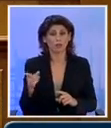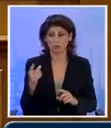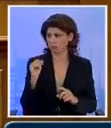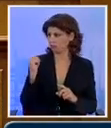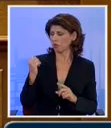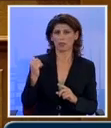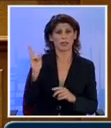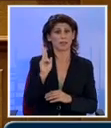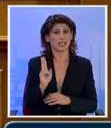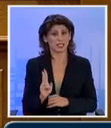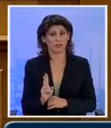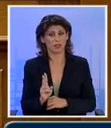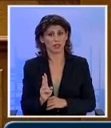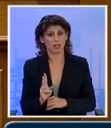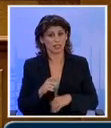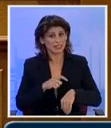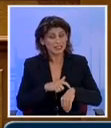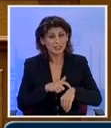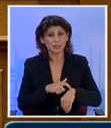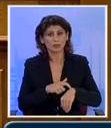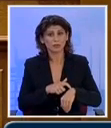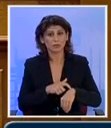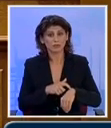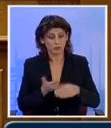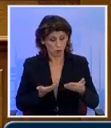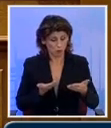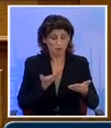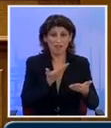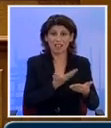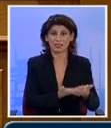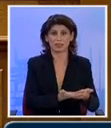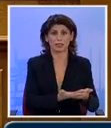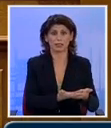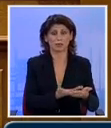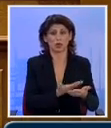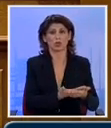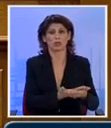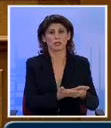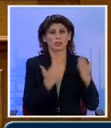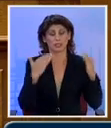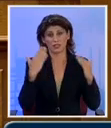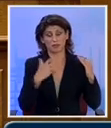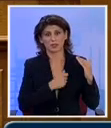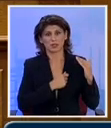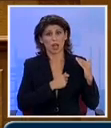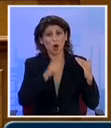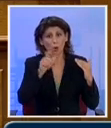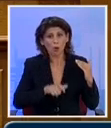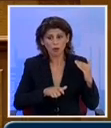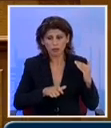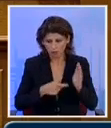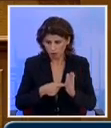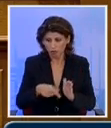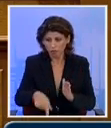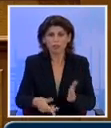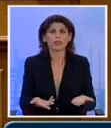προχθές Παρασκευή, την ώρα που υποβάλατε την αίτηση, την πρόταση μορφής, ο ίδιος δεν